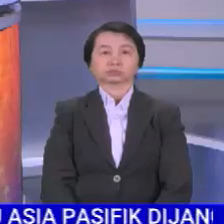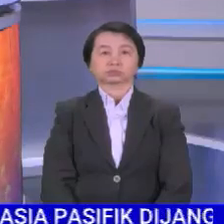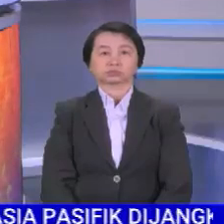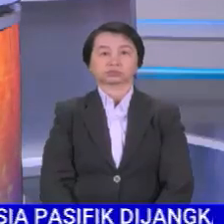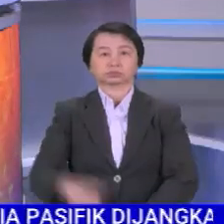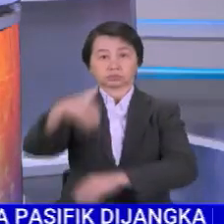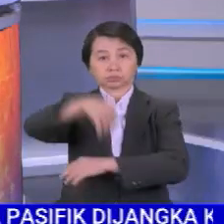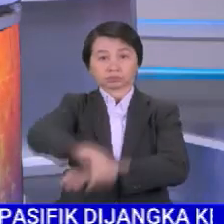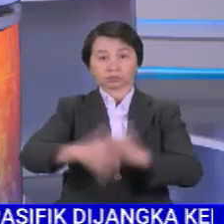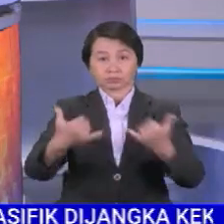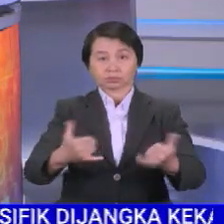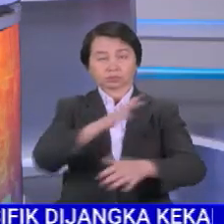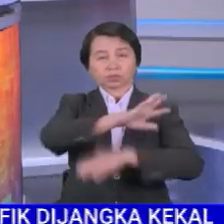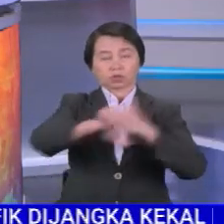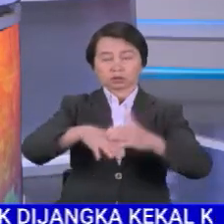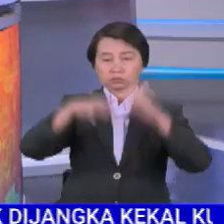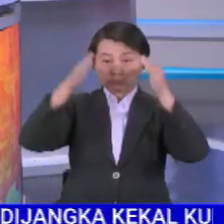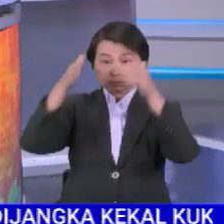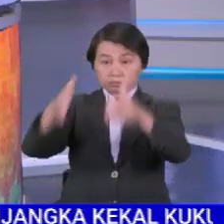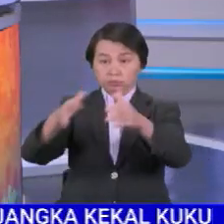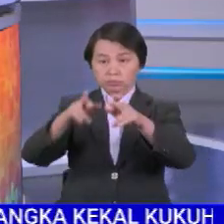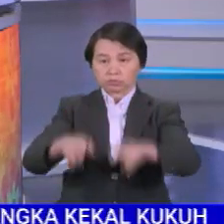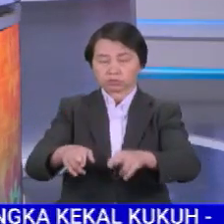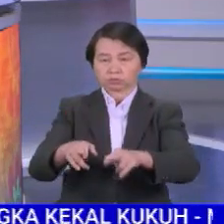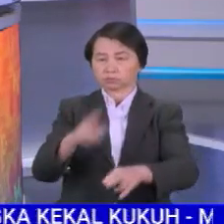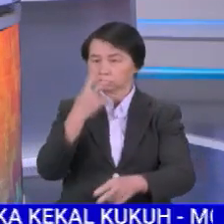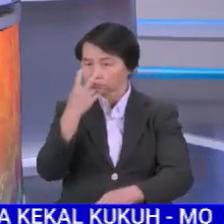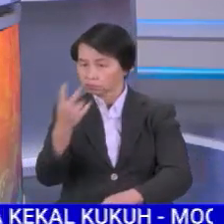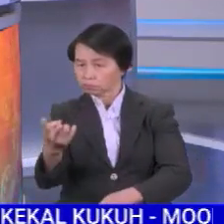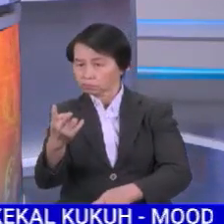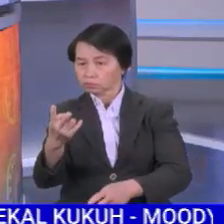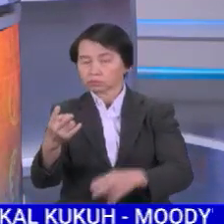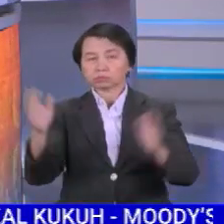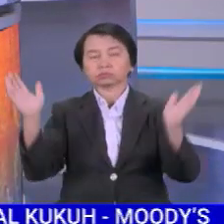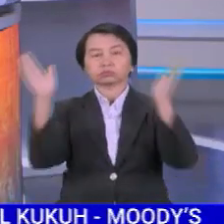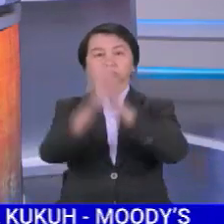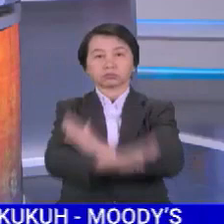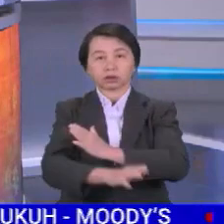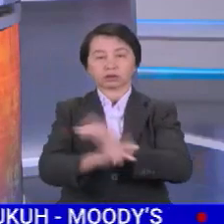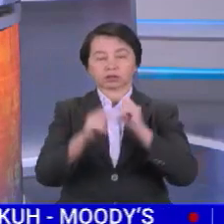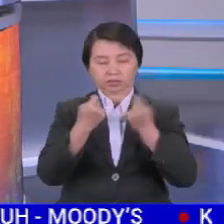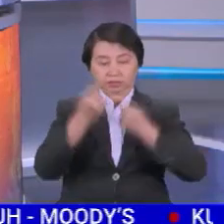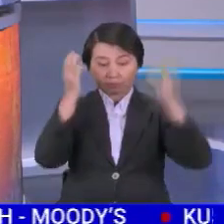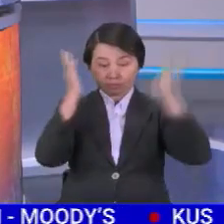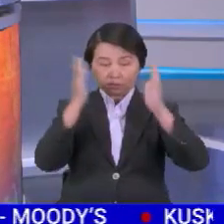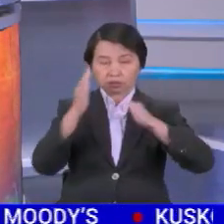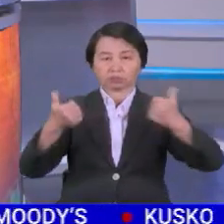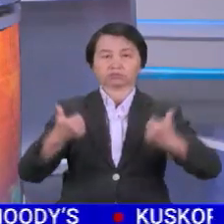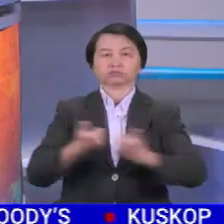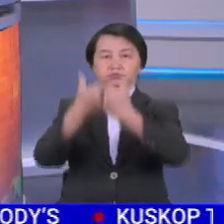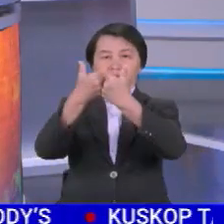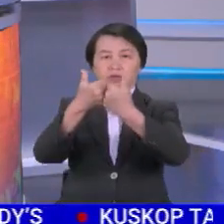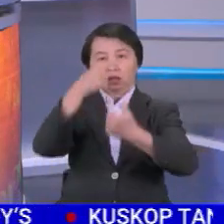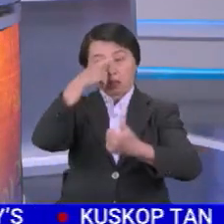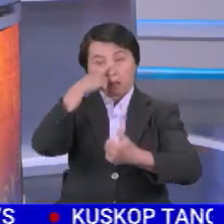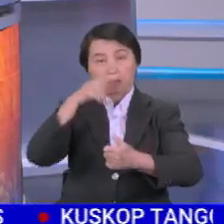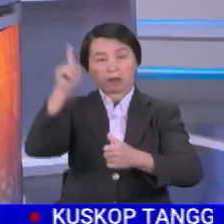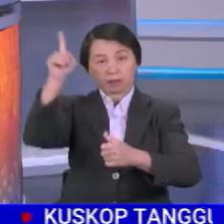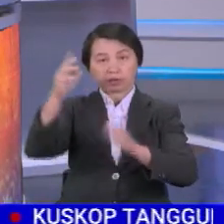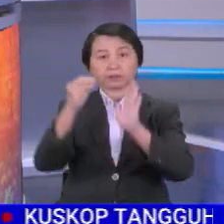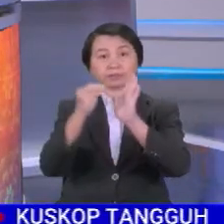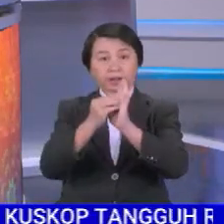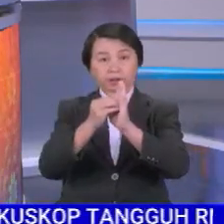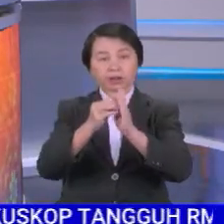malam ini seluruh perhatian rakyat pasti tertumpuk kepada aksi timbal balik skuad harimau melayang menentang Thailand di Bangkok